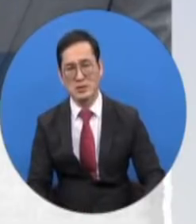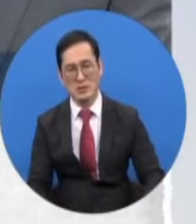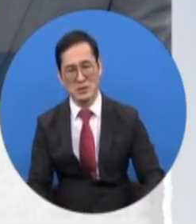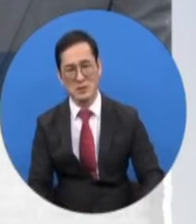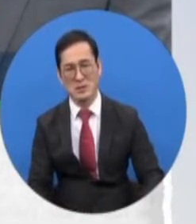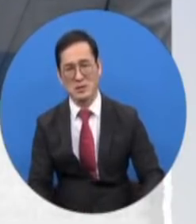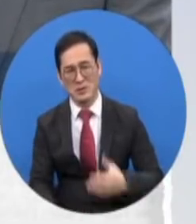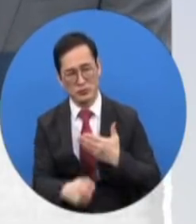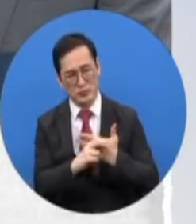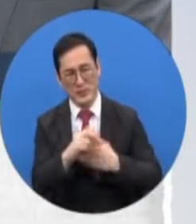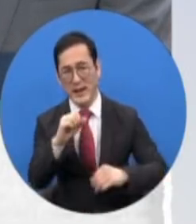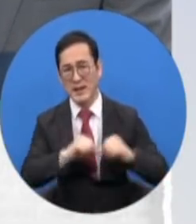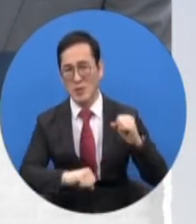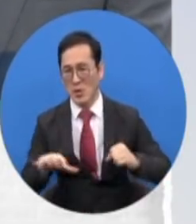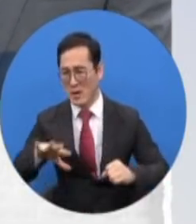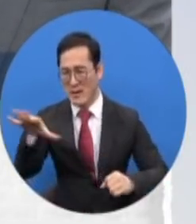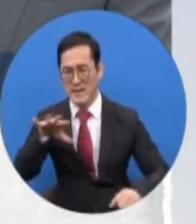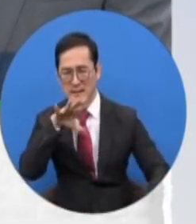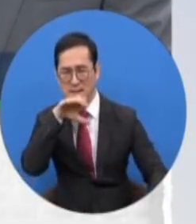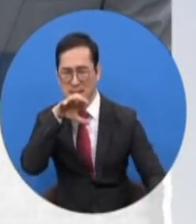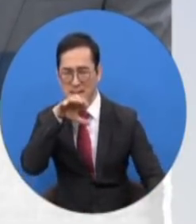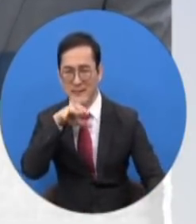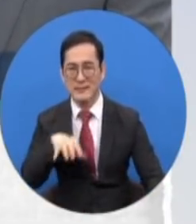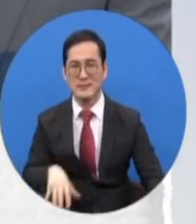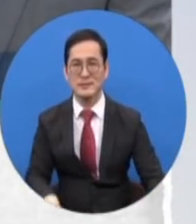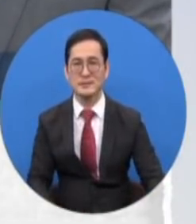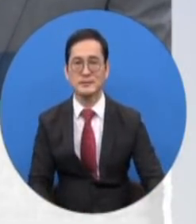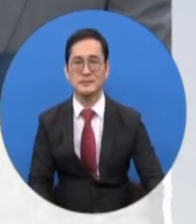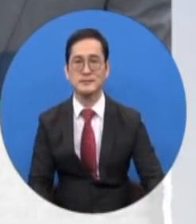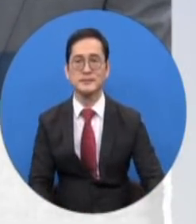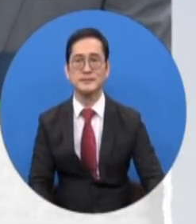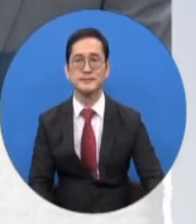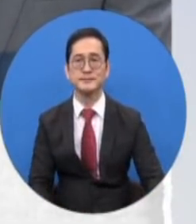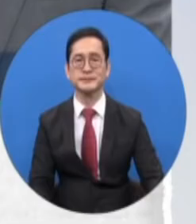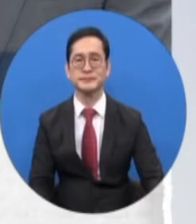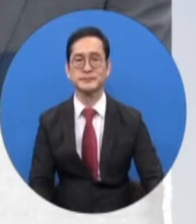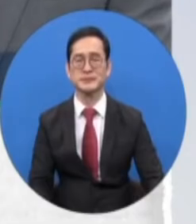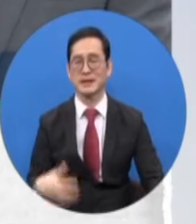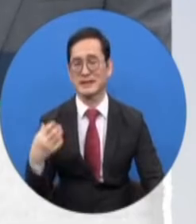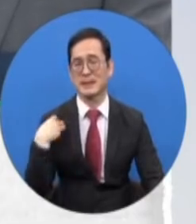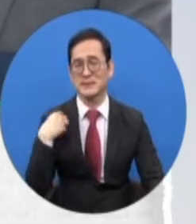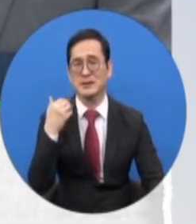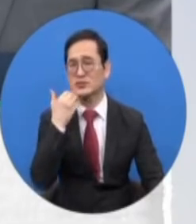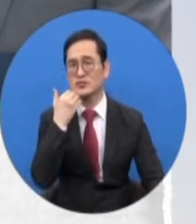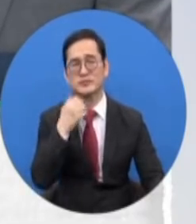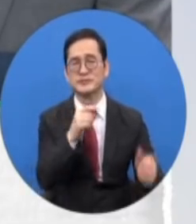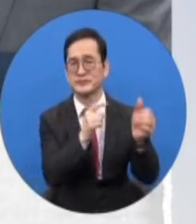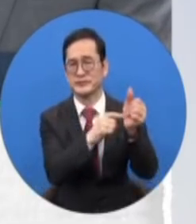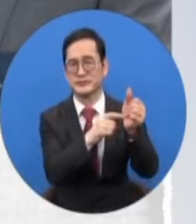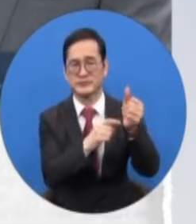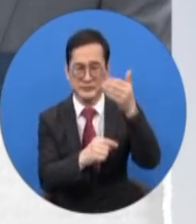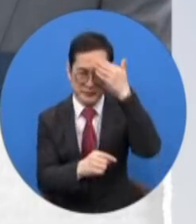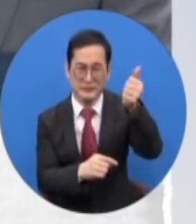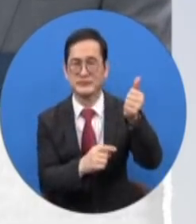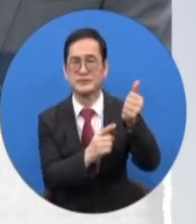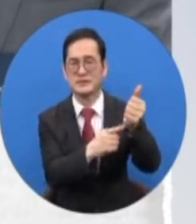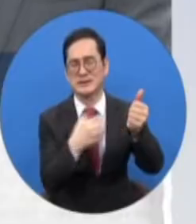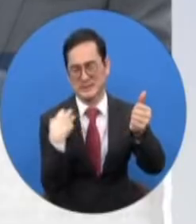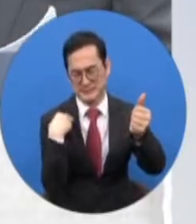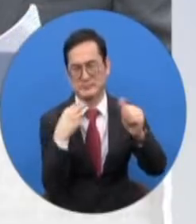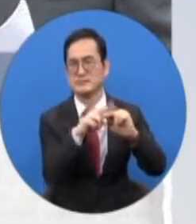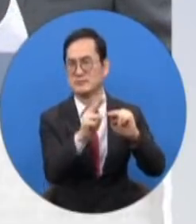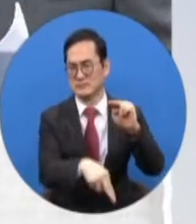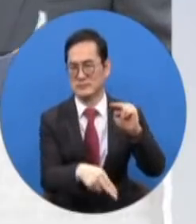분명히 선관위에 있기 때문에 이 노정희 위원장이 이 책임에서 자유로울 수 없다라는 것이 제 생각입니다. 그렇기 때문에 책임을